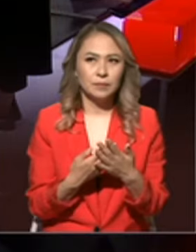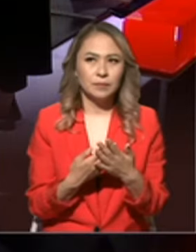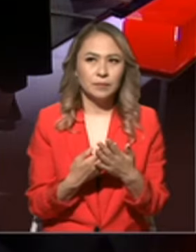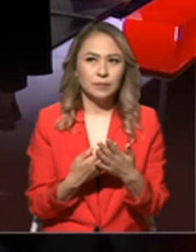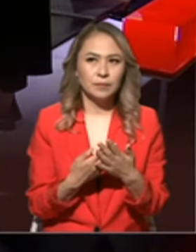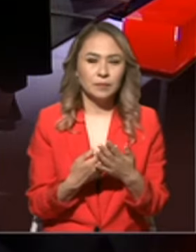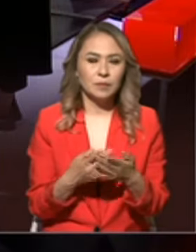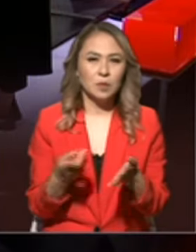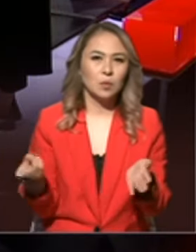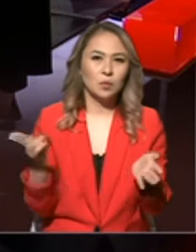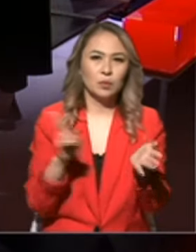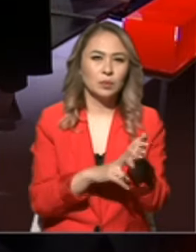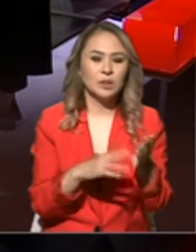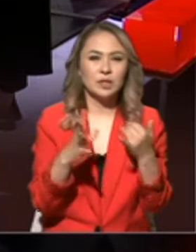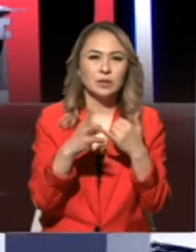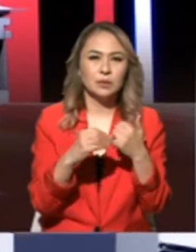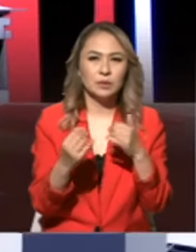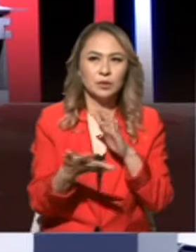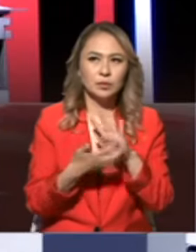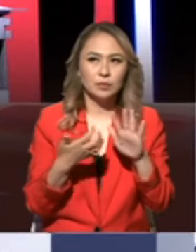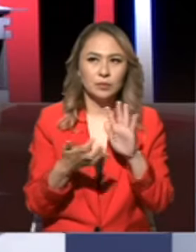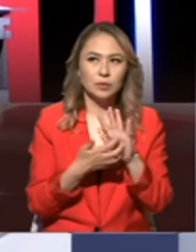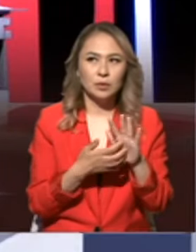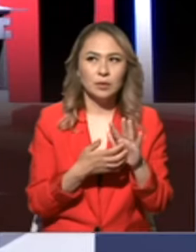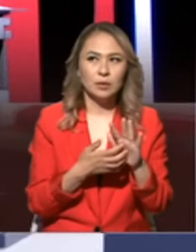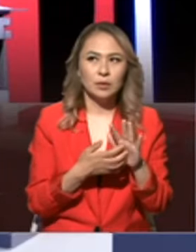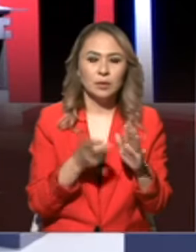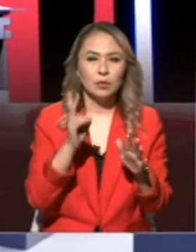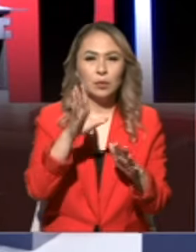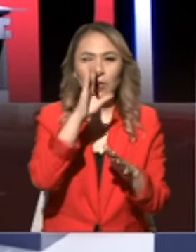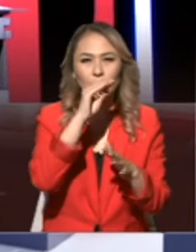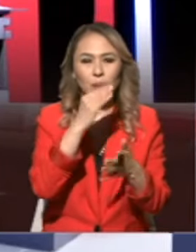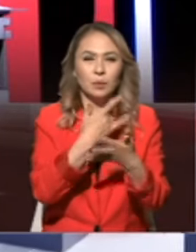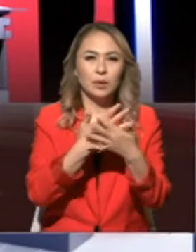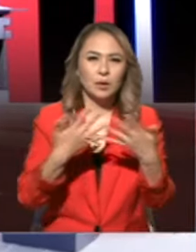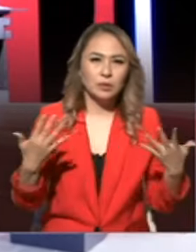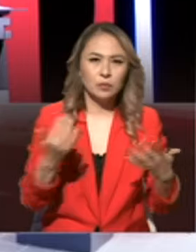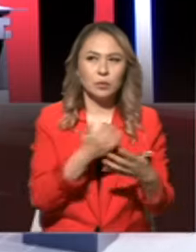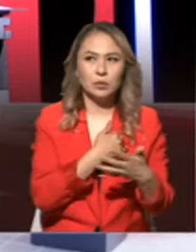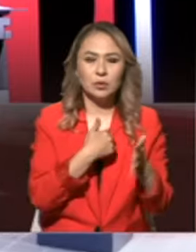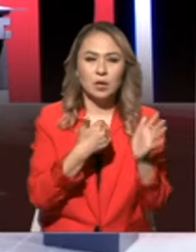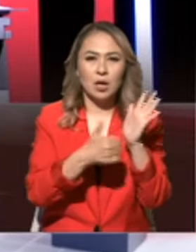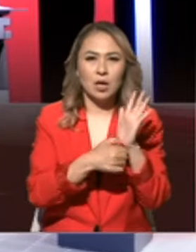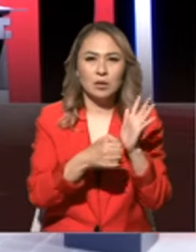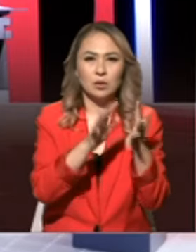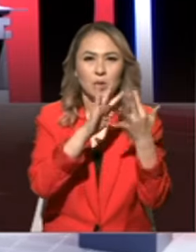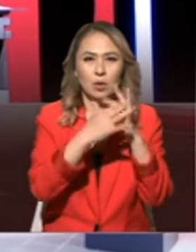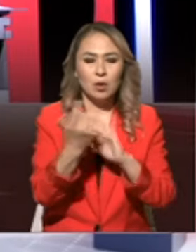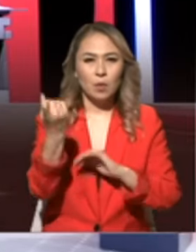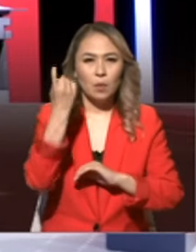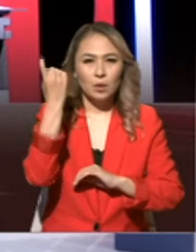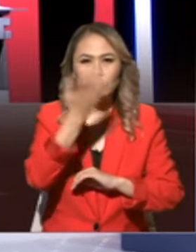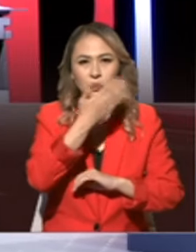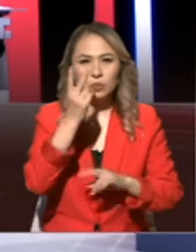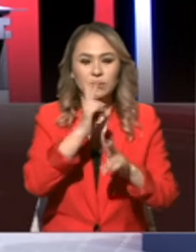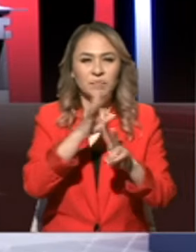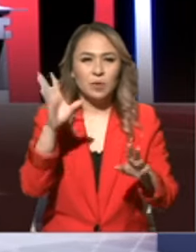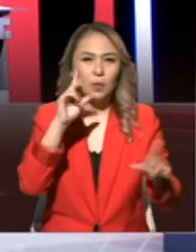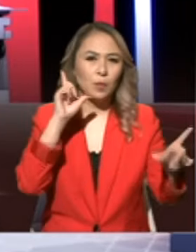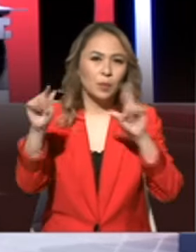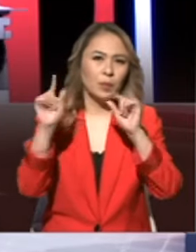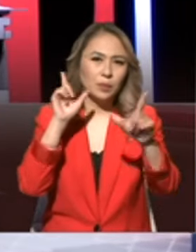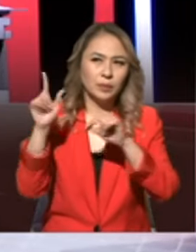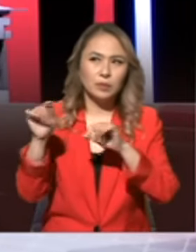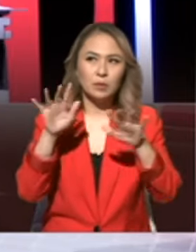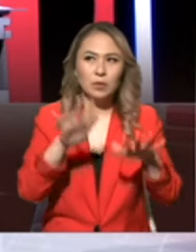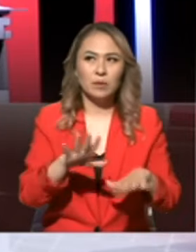Көшіп барған адамдар жер жетпейді дейді. Біреу үйрек қазбақ кісі келеді, сол 600 ауылдың мысалға иесі жоқ, ешкім бәрі көшіп кеткен, ал